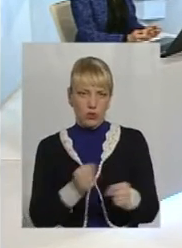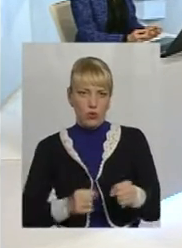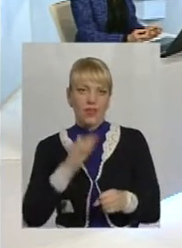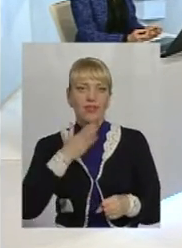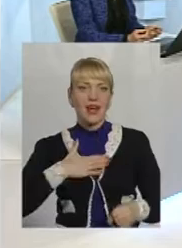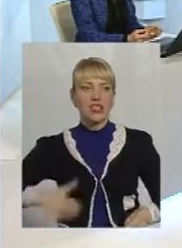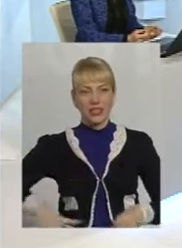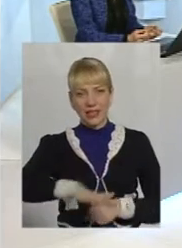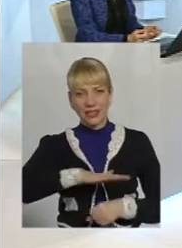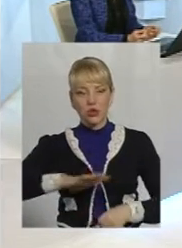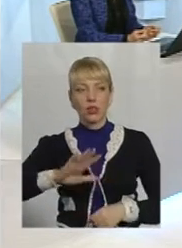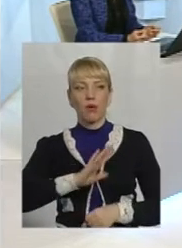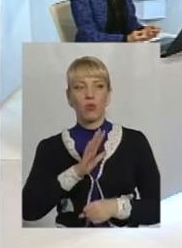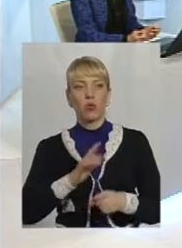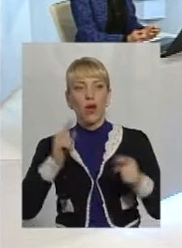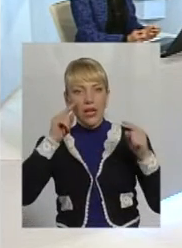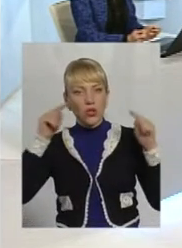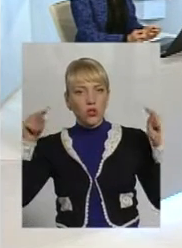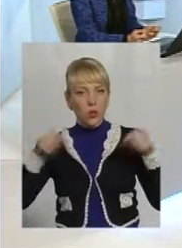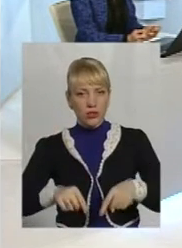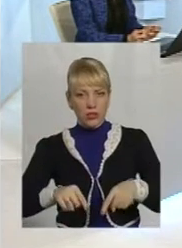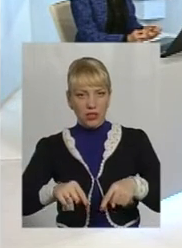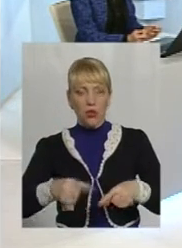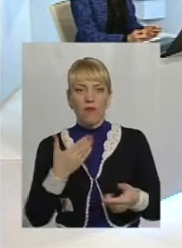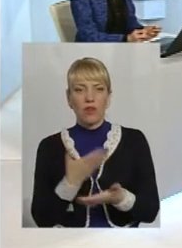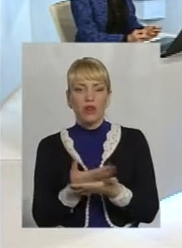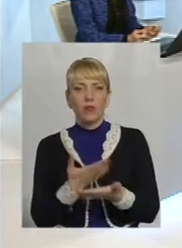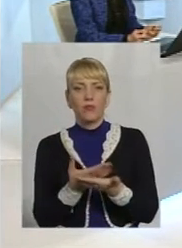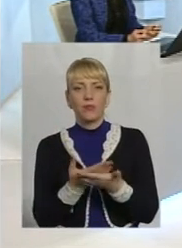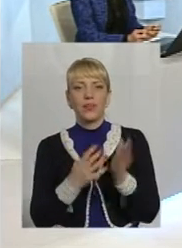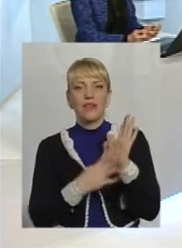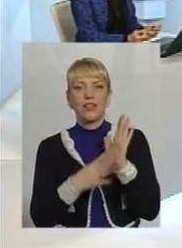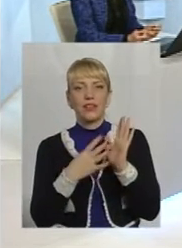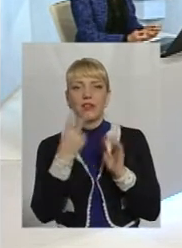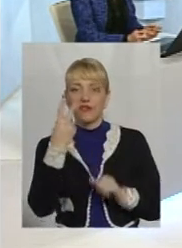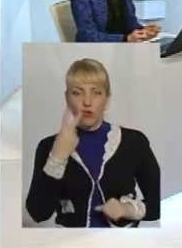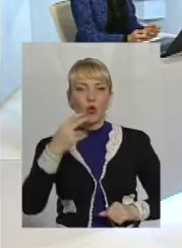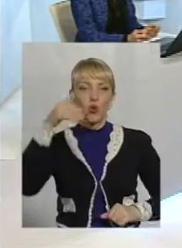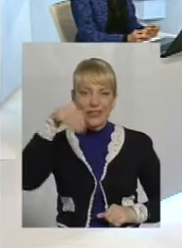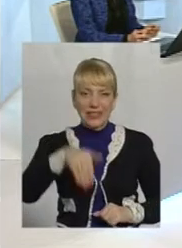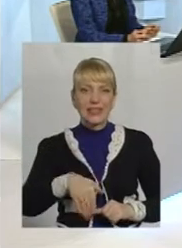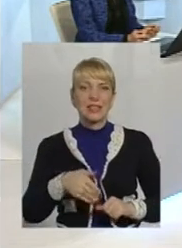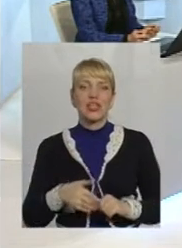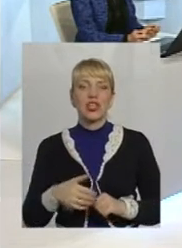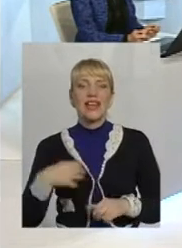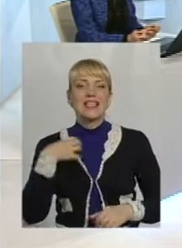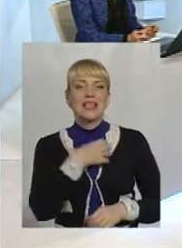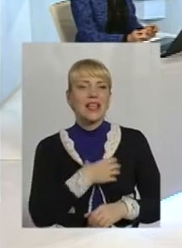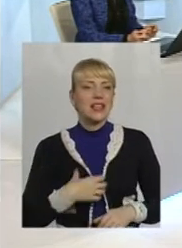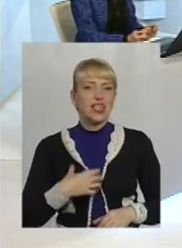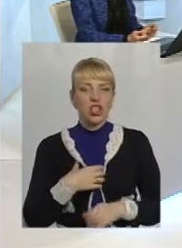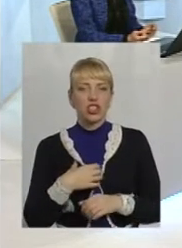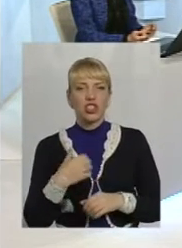території було сконцентровано десь біля 2000 стратегічних боєголовок